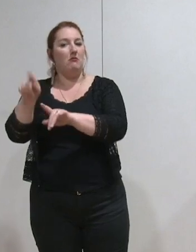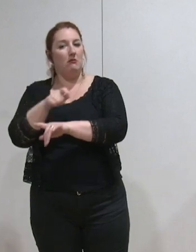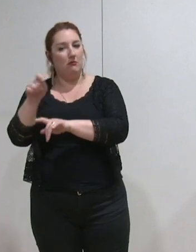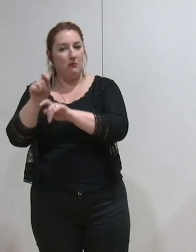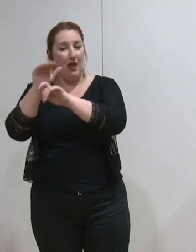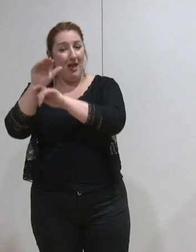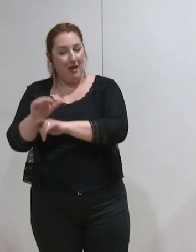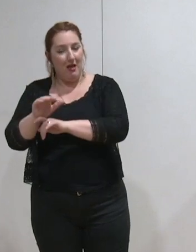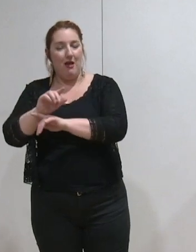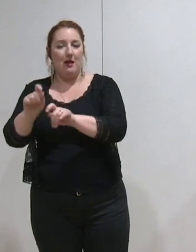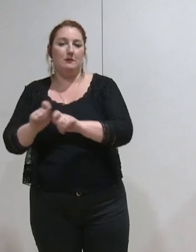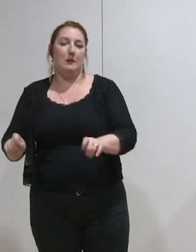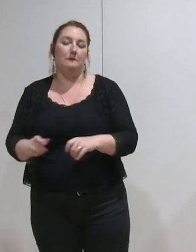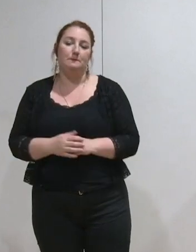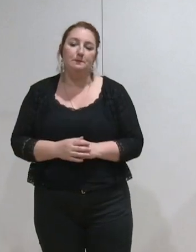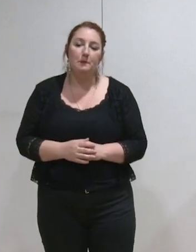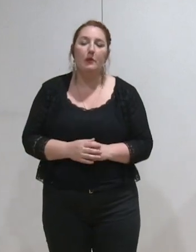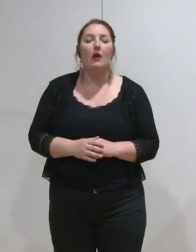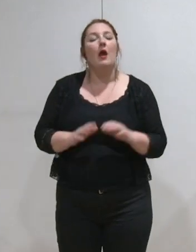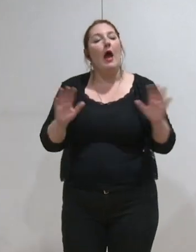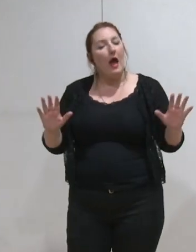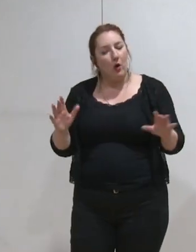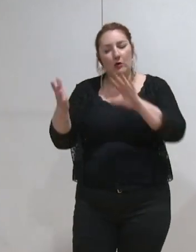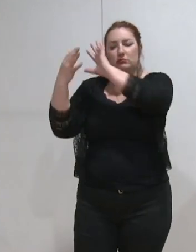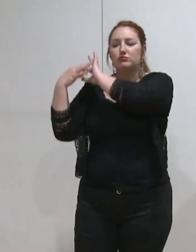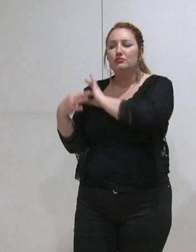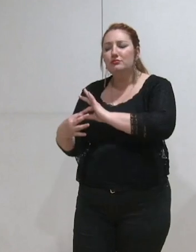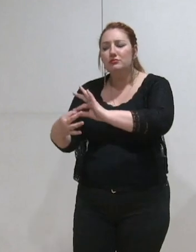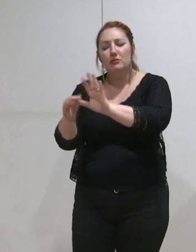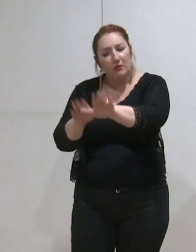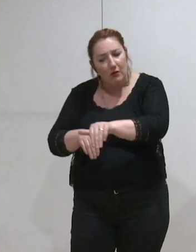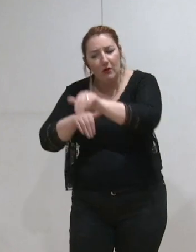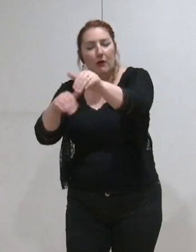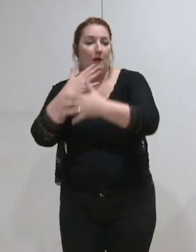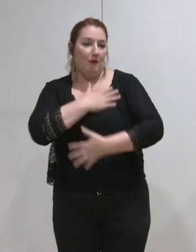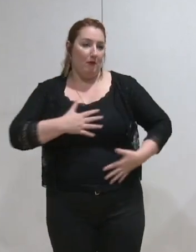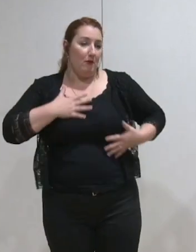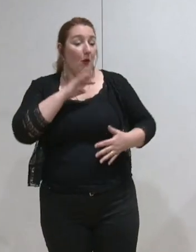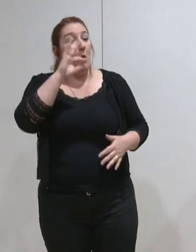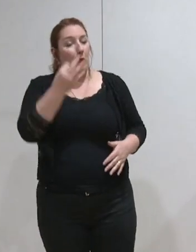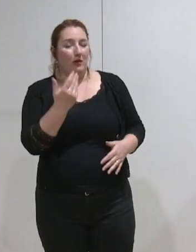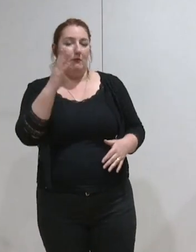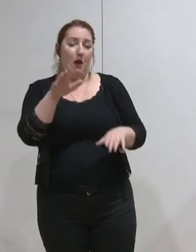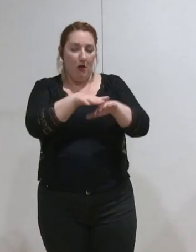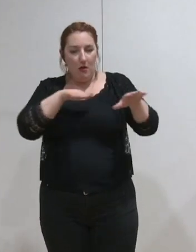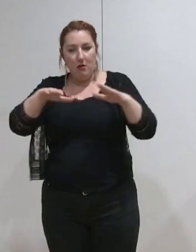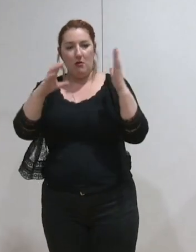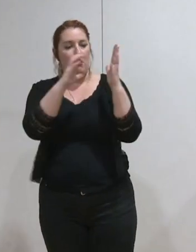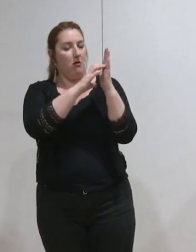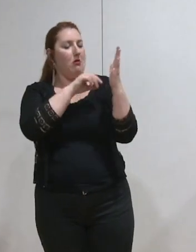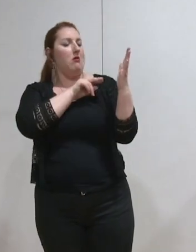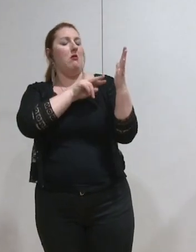cette continuité dont nous nous réjouissons cette délibération suscite des inquiétudes importantes de notre